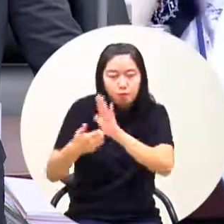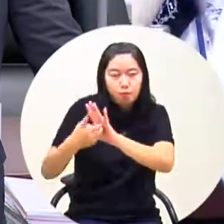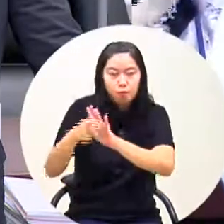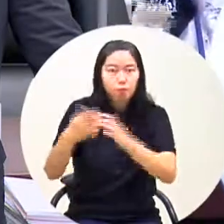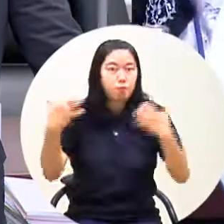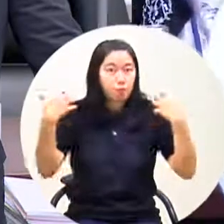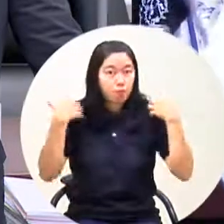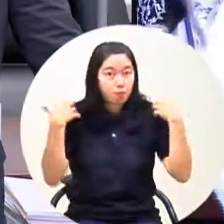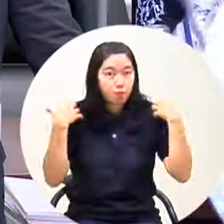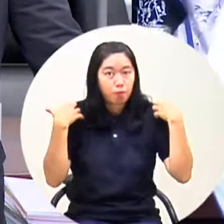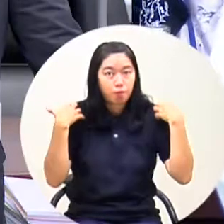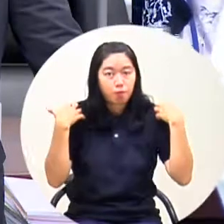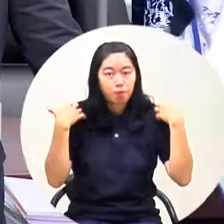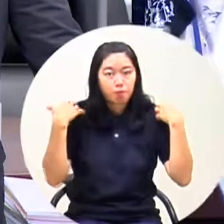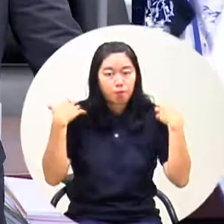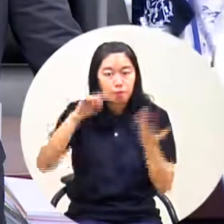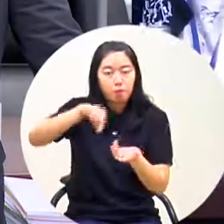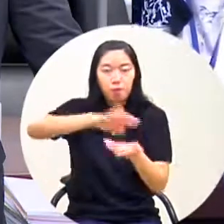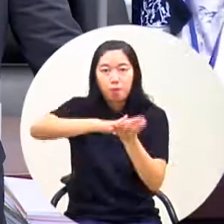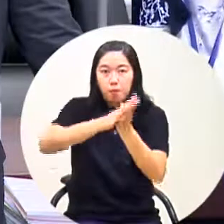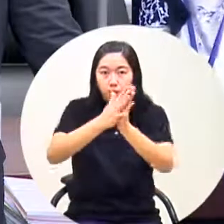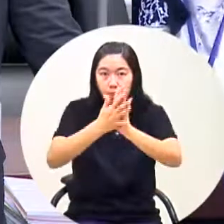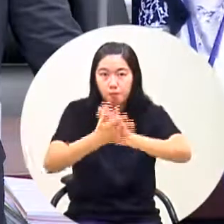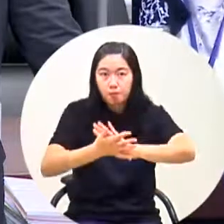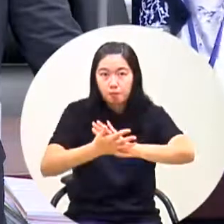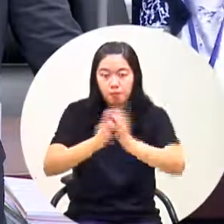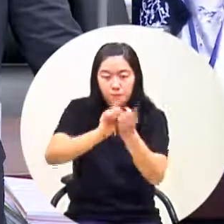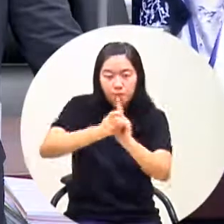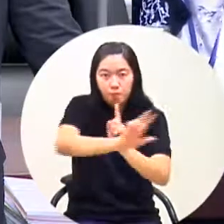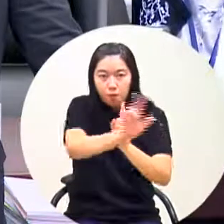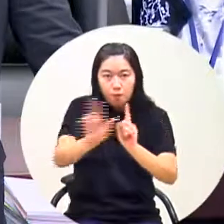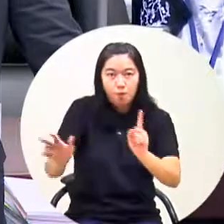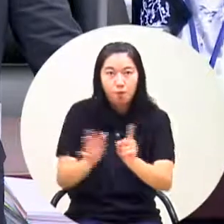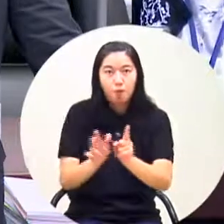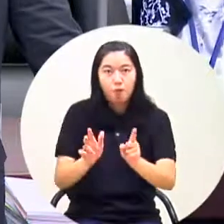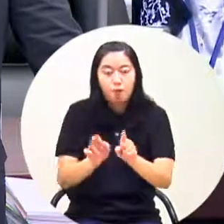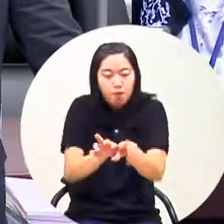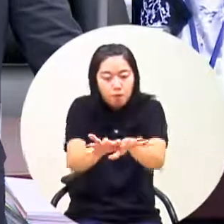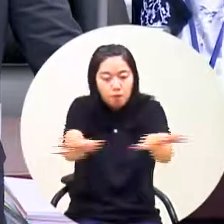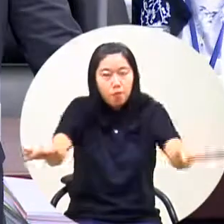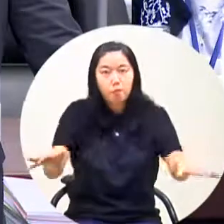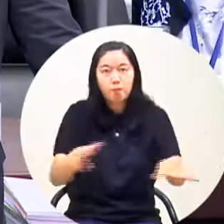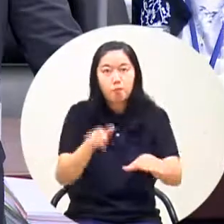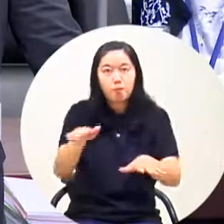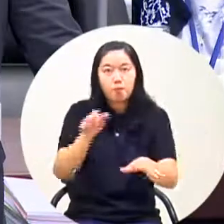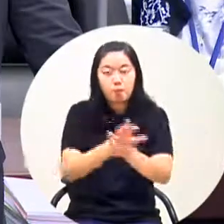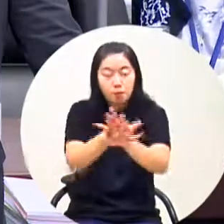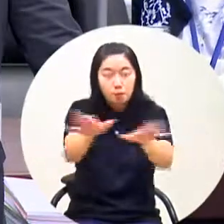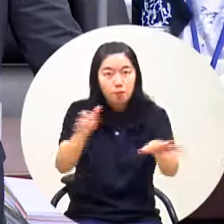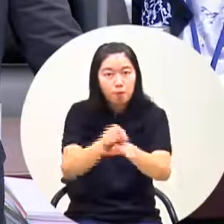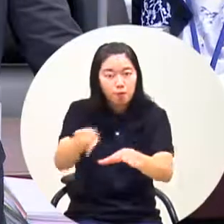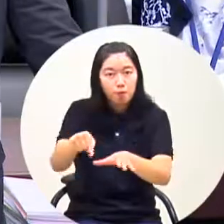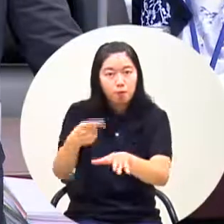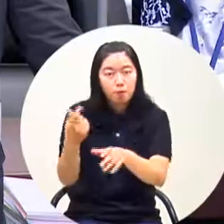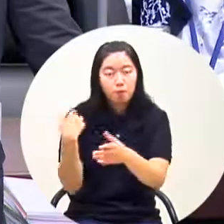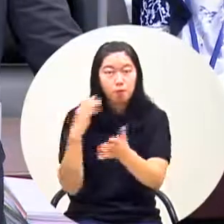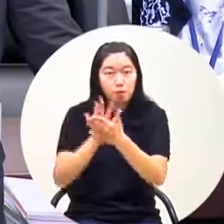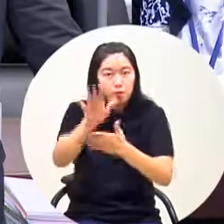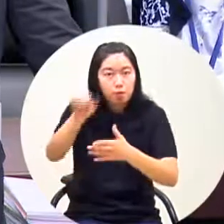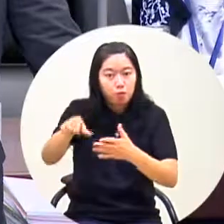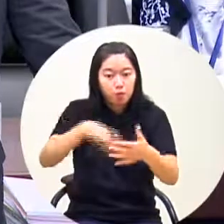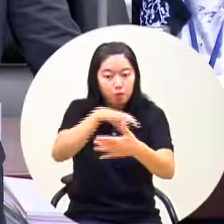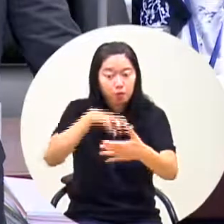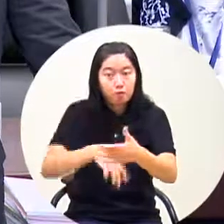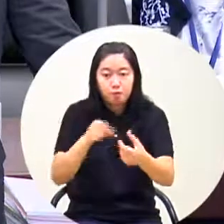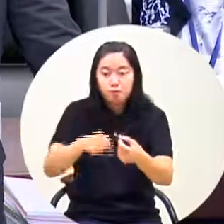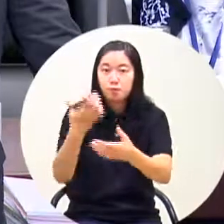个股，变成转型变成一个物质滥用的一个成瘾滥用的股，所以未来就包括说过去